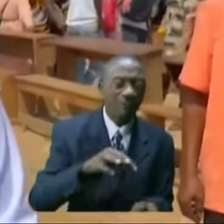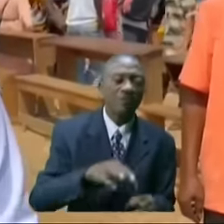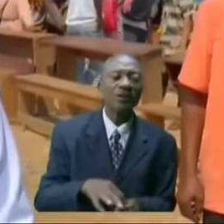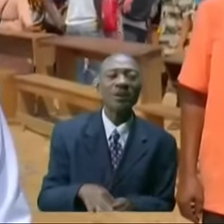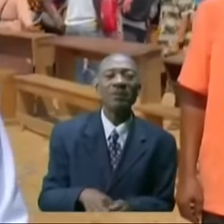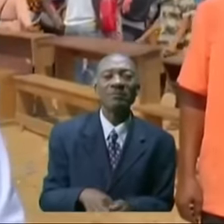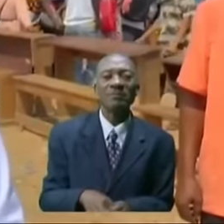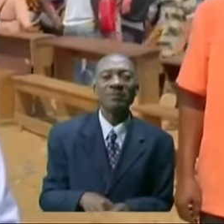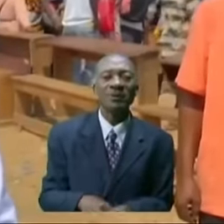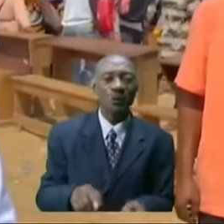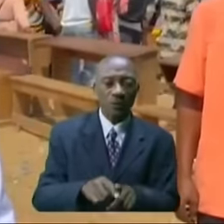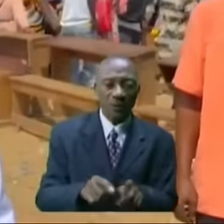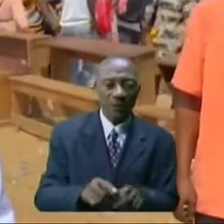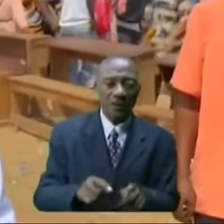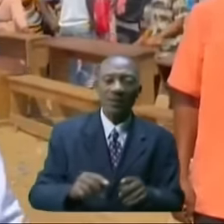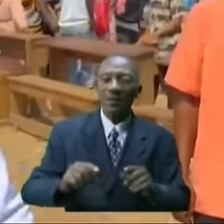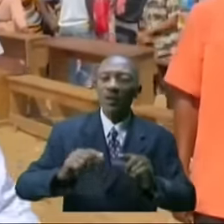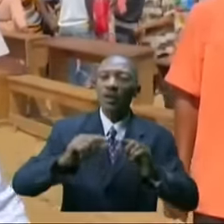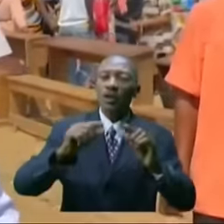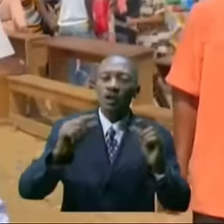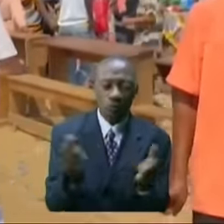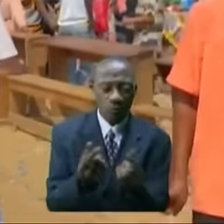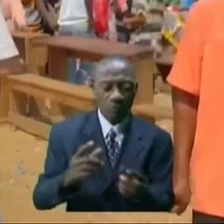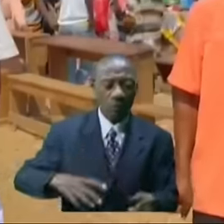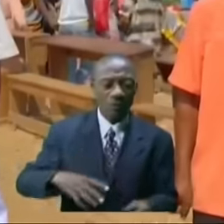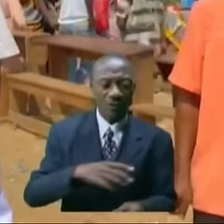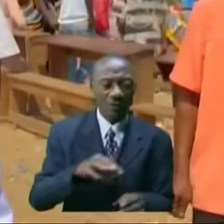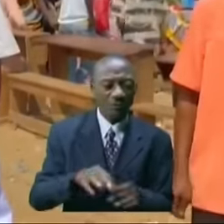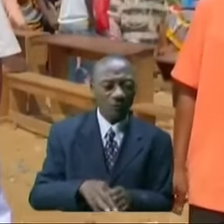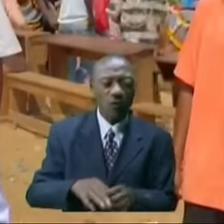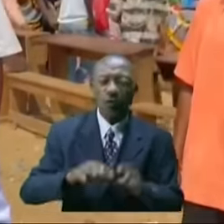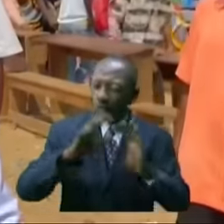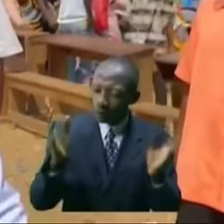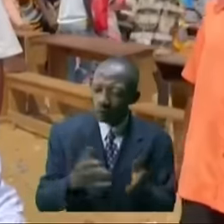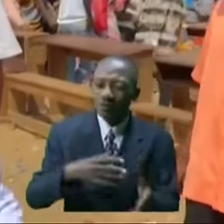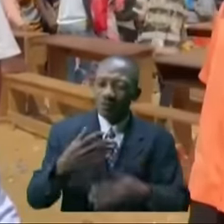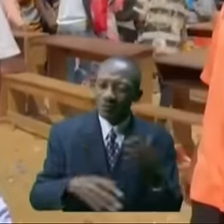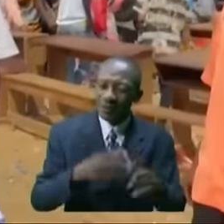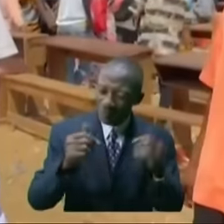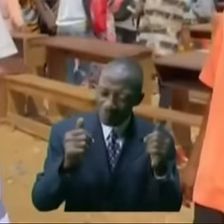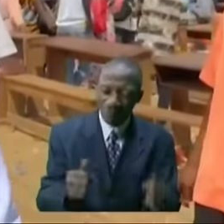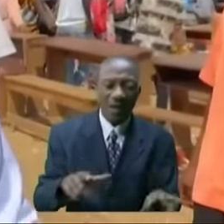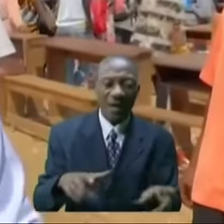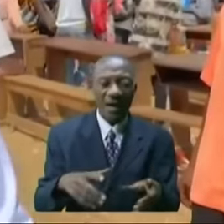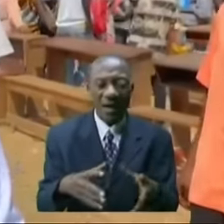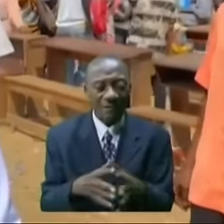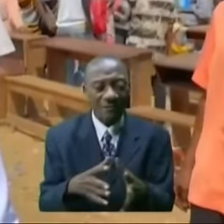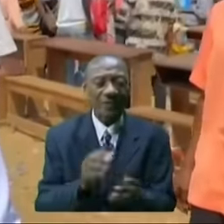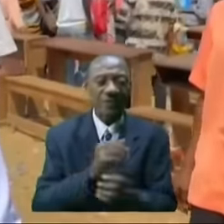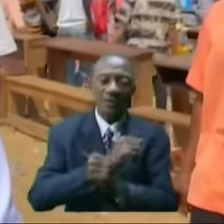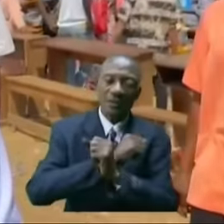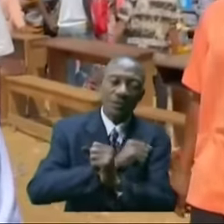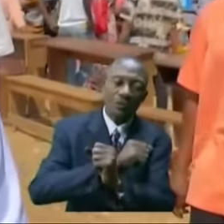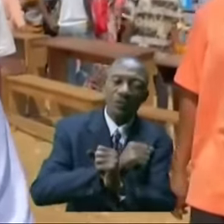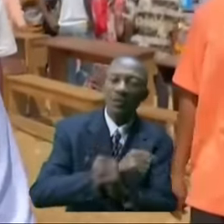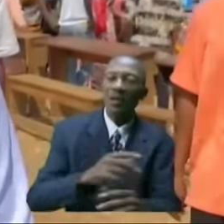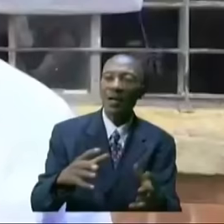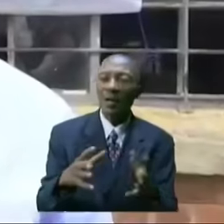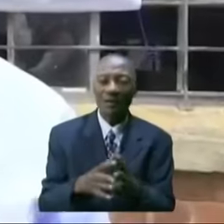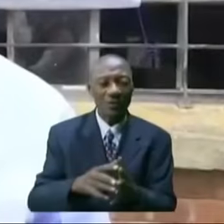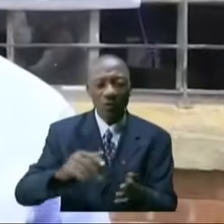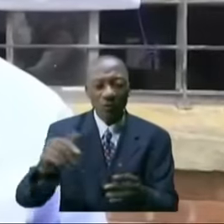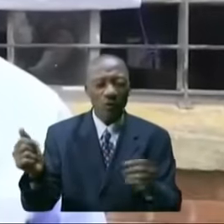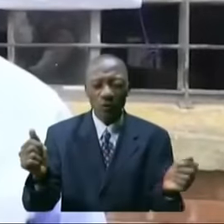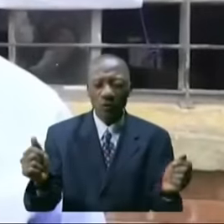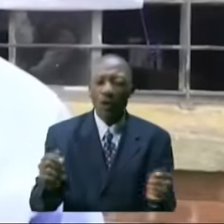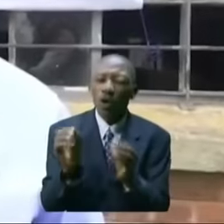toute l'équipe de la CENI, l'équipe de la sécurité, avec tous les services pour organiser cette élection. Mais...